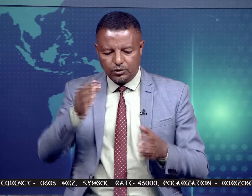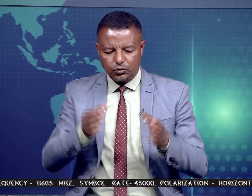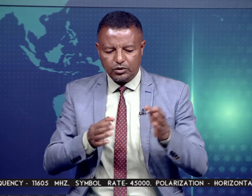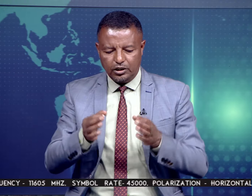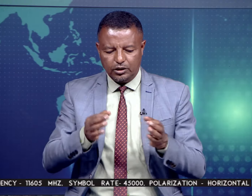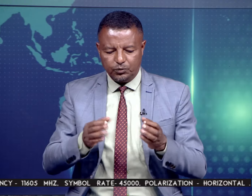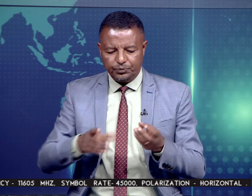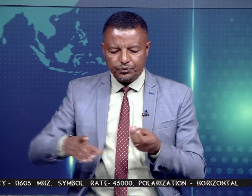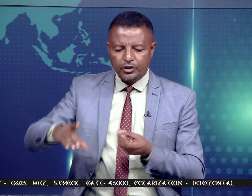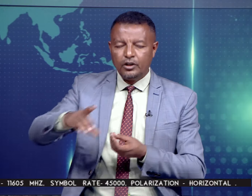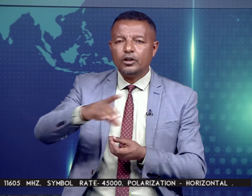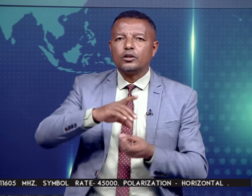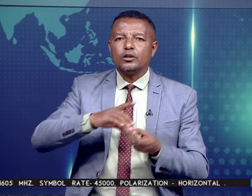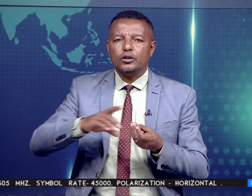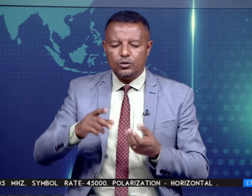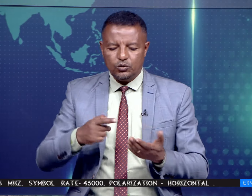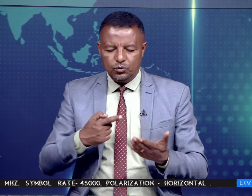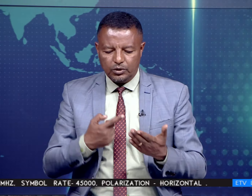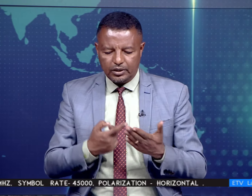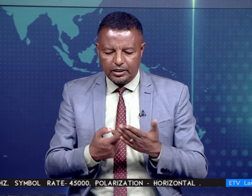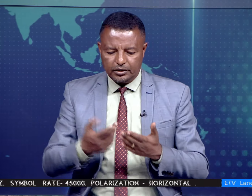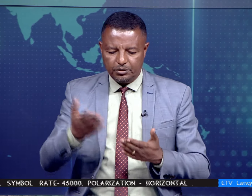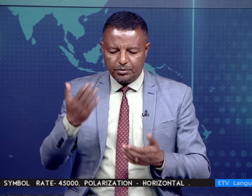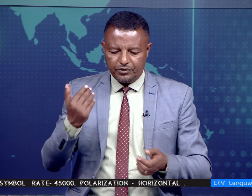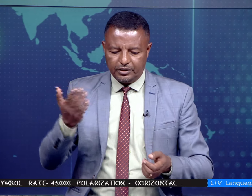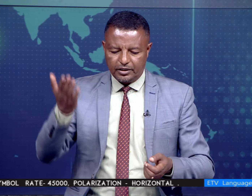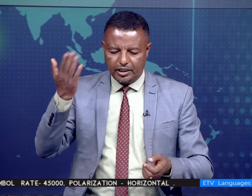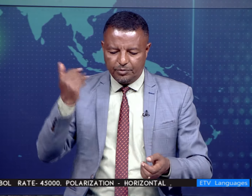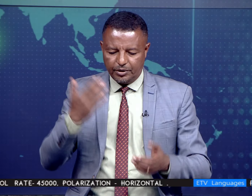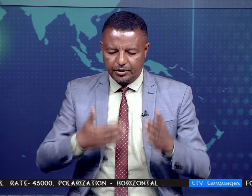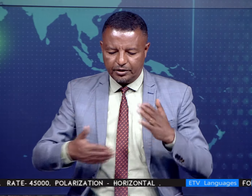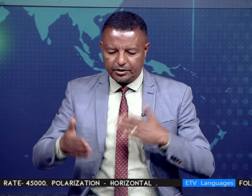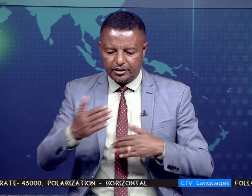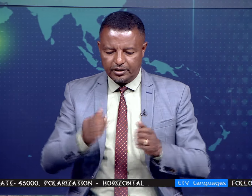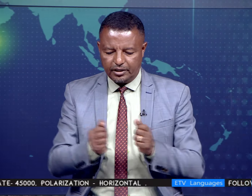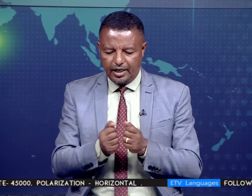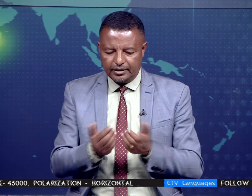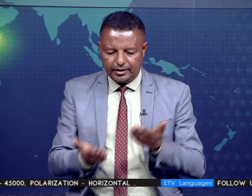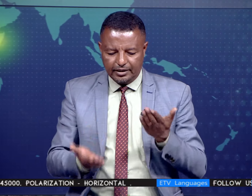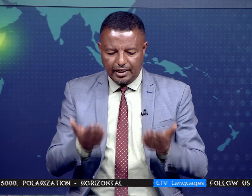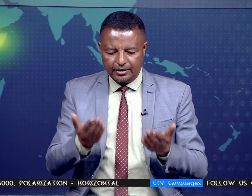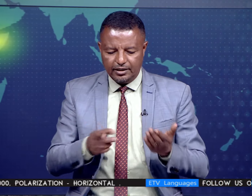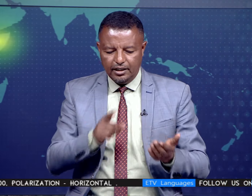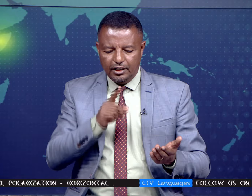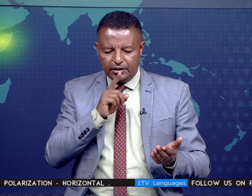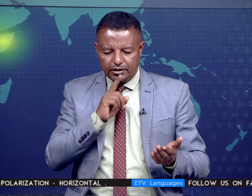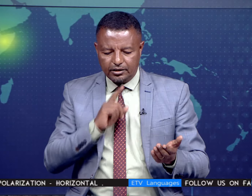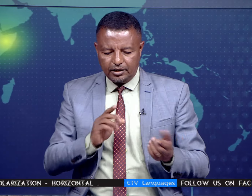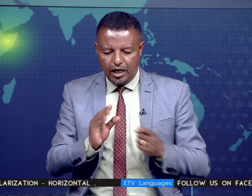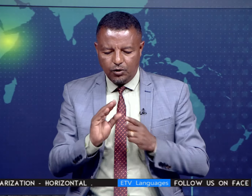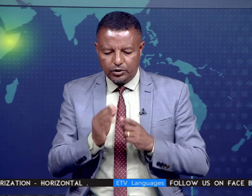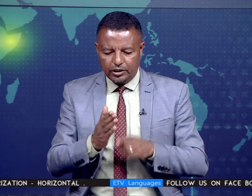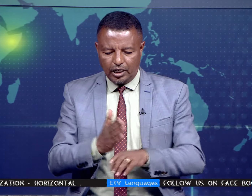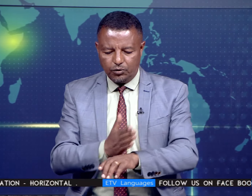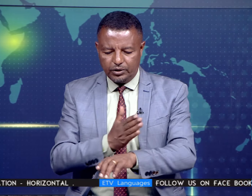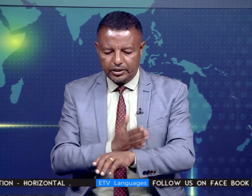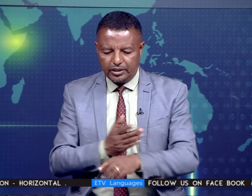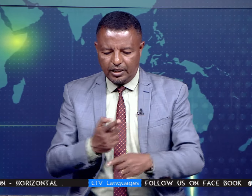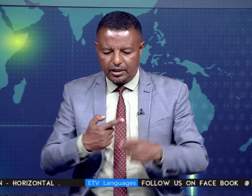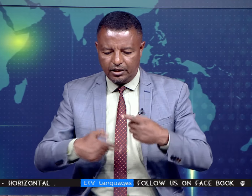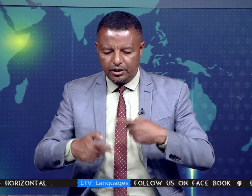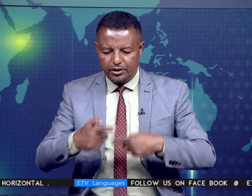ደሳለኝ ጣሰው ገለጹ። ክልሉ ከዚህ በፊት ከነበረው ችግር ጋር ሲነጻጸር የጸጥታ